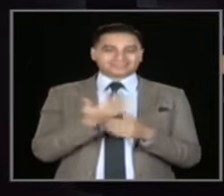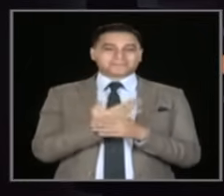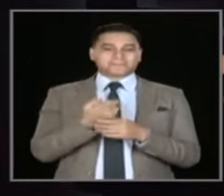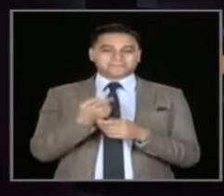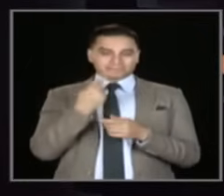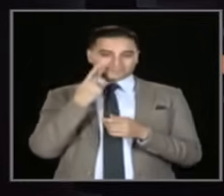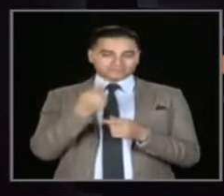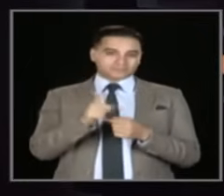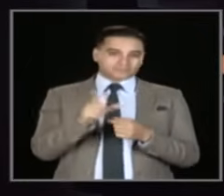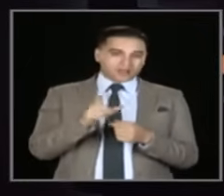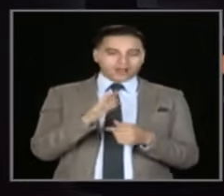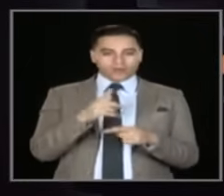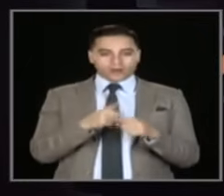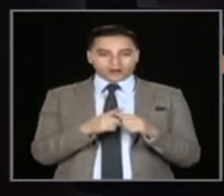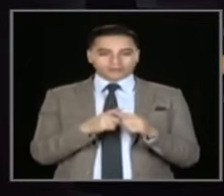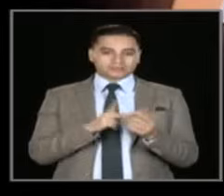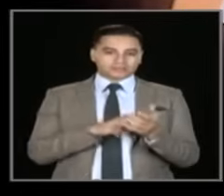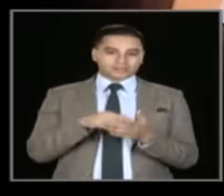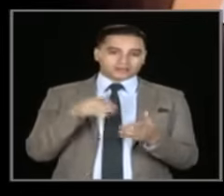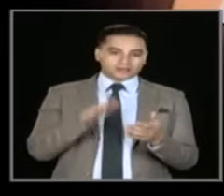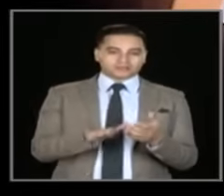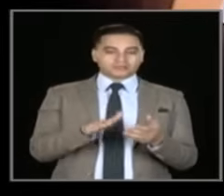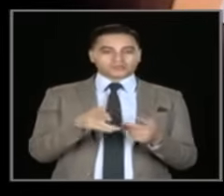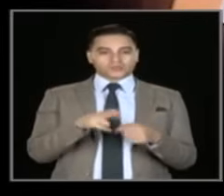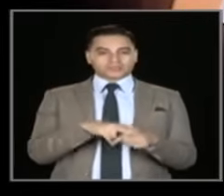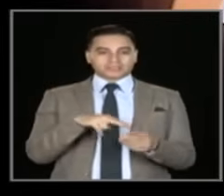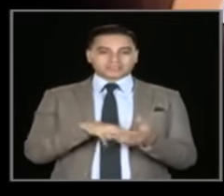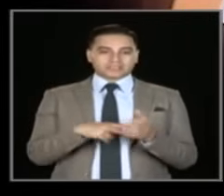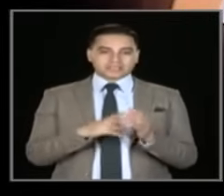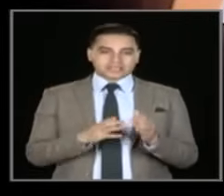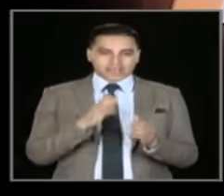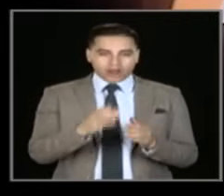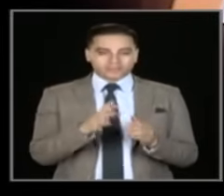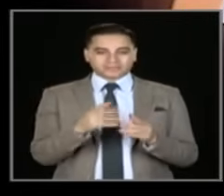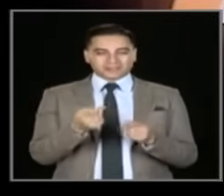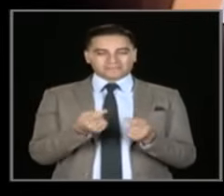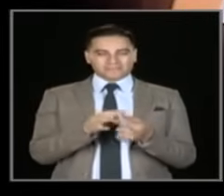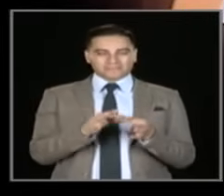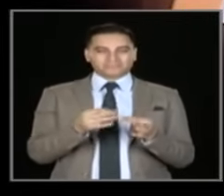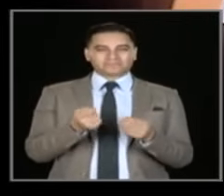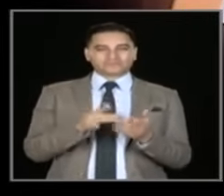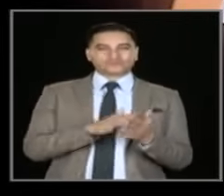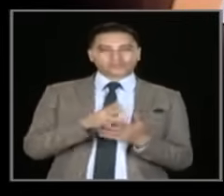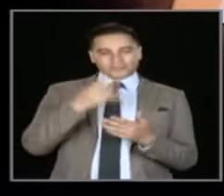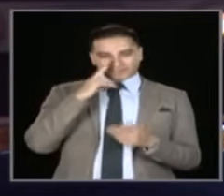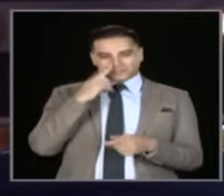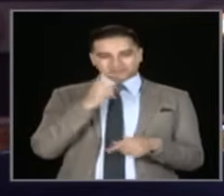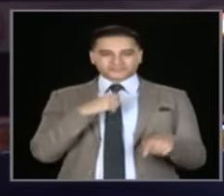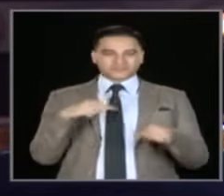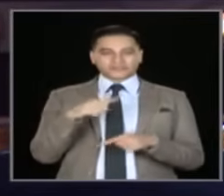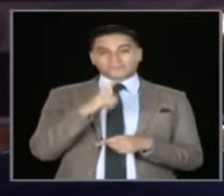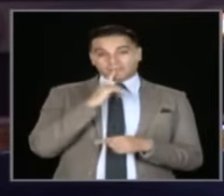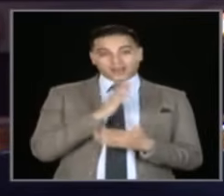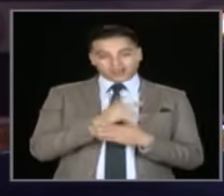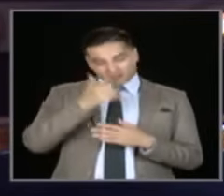يخمن المعلومة، طبعاً السرعة إن هو يخطف، إزاي يخطف البازر وإزاي إن هو يقدر يجاوب، دي كانت يعني أكبر مشكلة بتواجهنا. بص هي